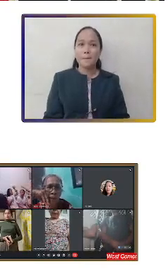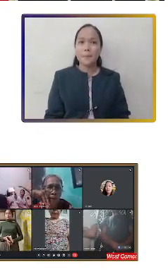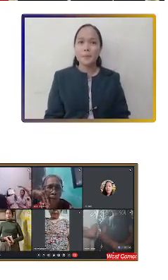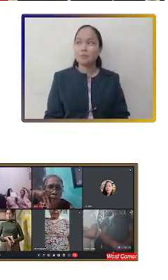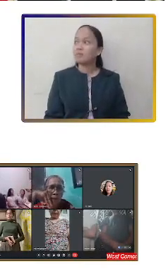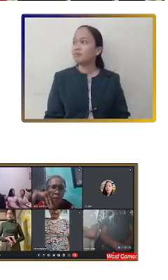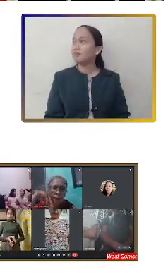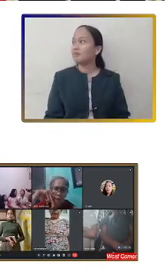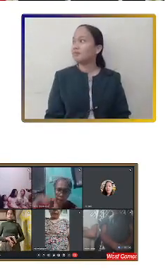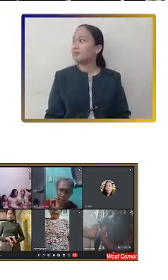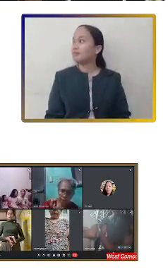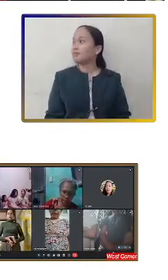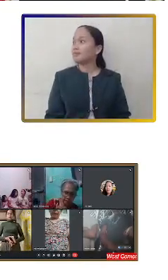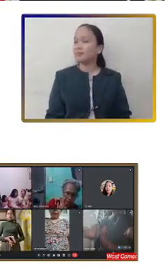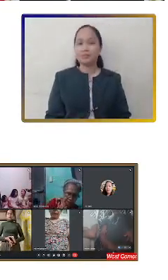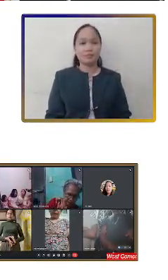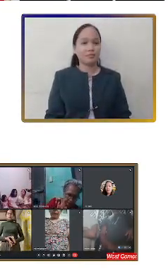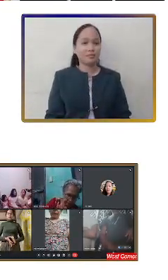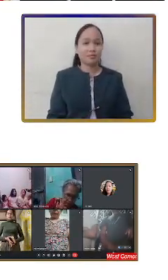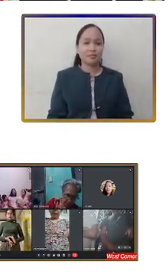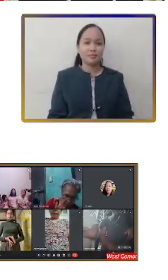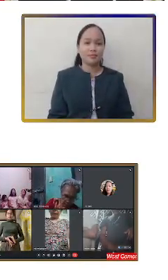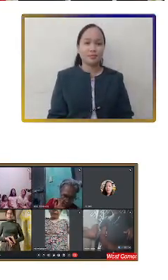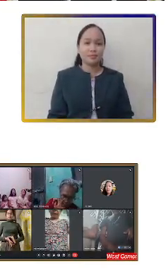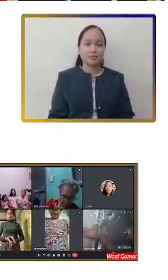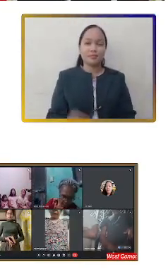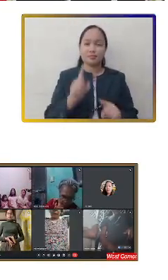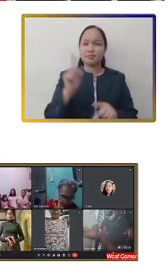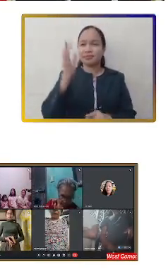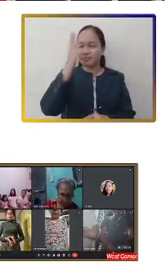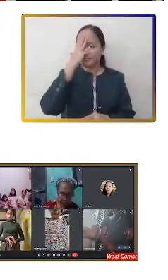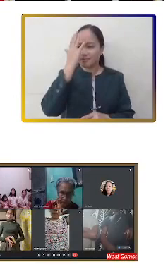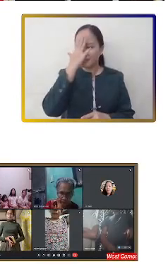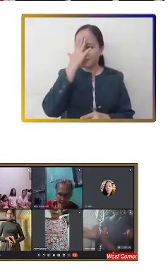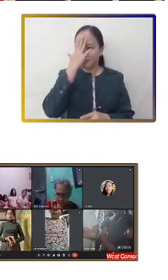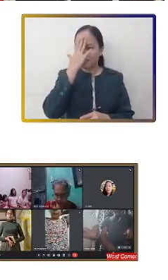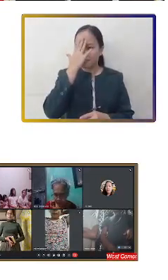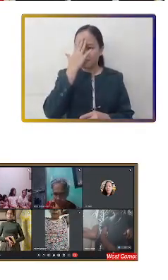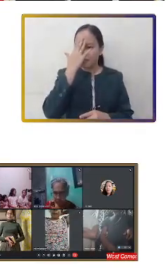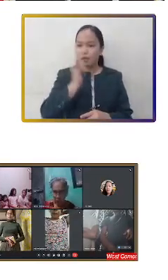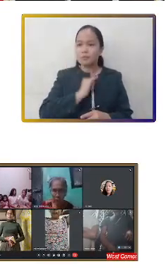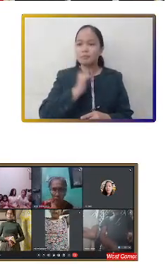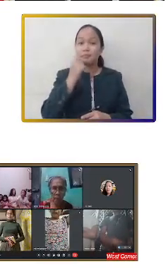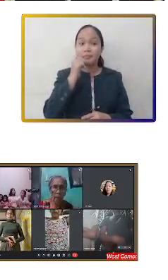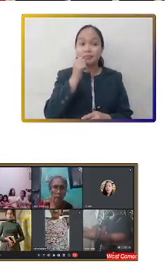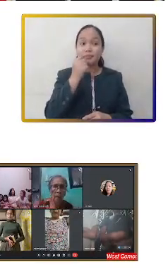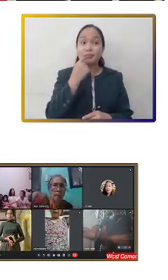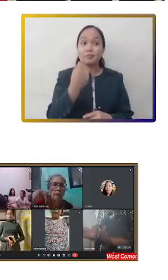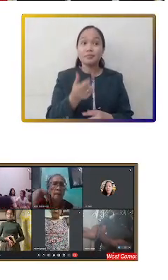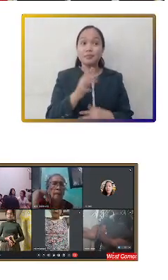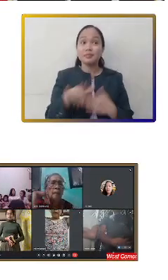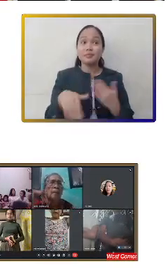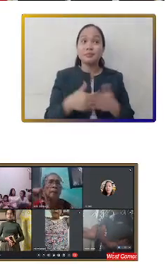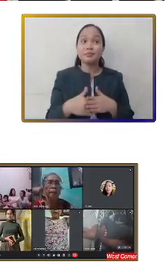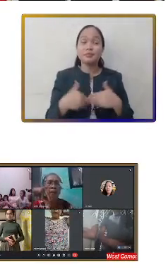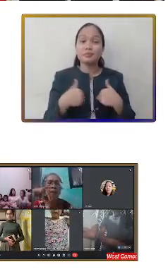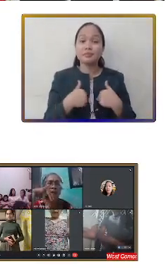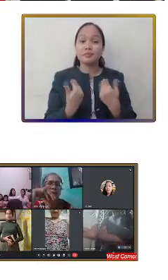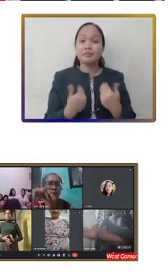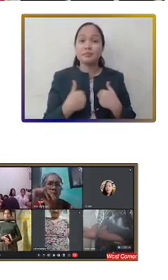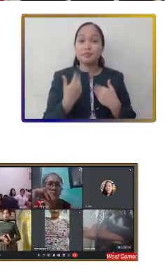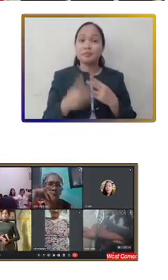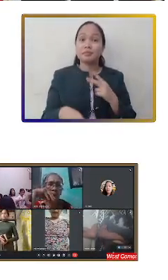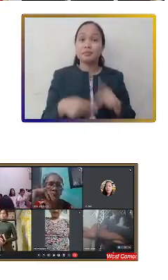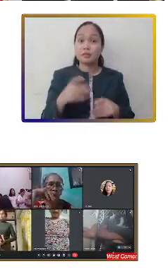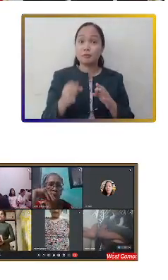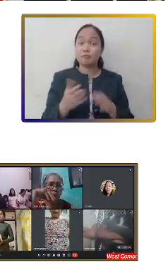eh. Mukhang marami. Alam niyo po, mga kapatid, eh, sabi ko nga ito palagi sa mga young people, maaaring naririnig niyo po. Eh, if we're not going